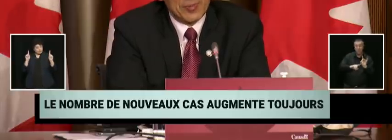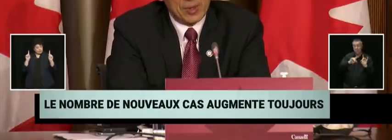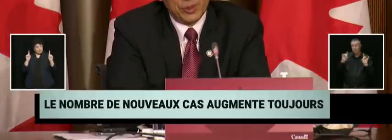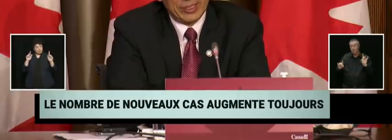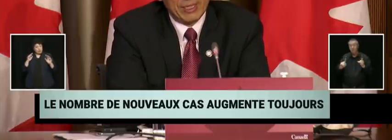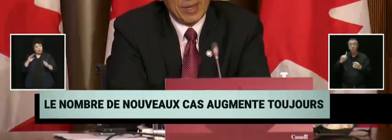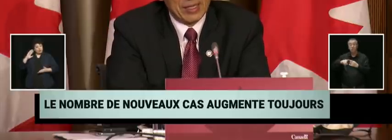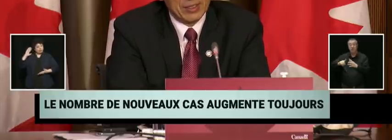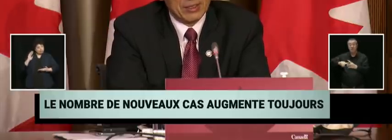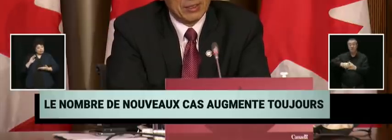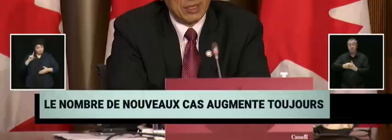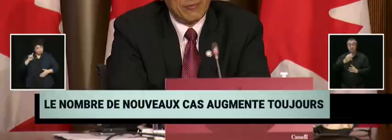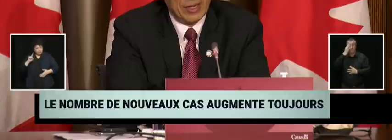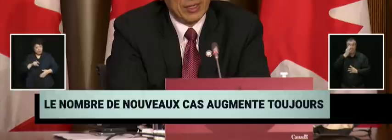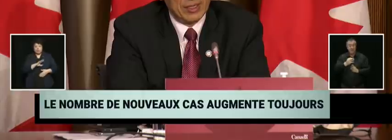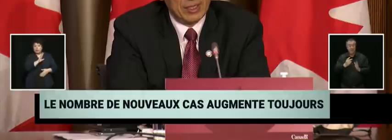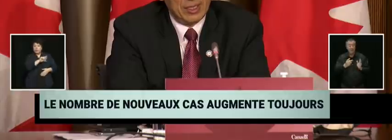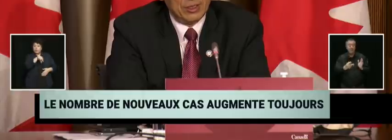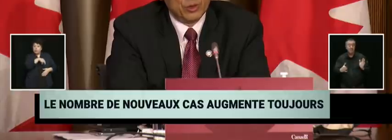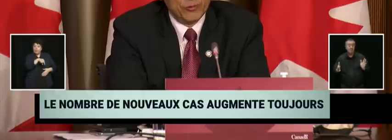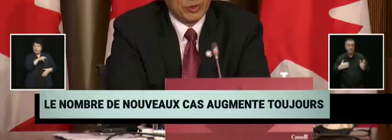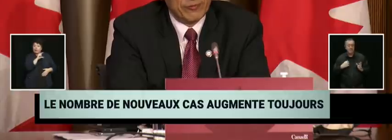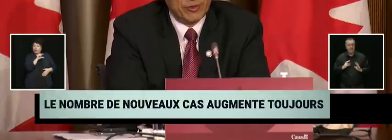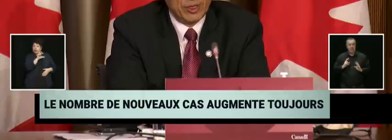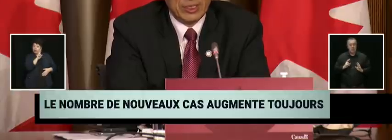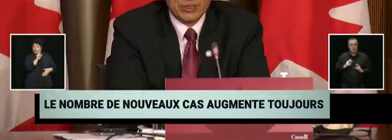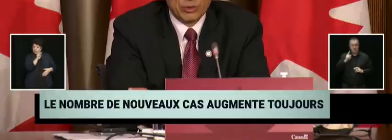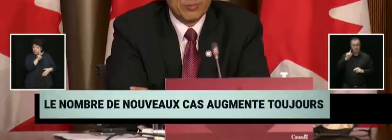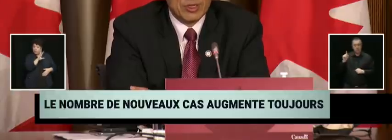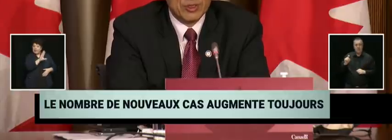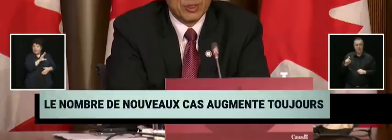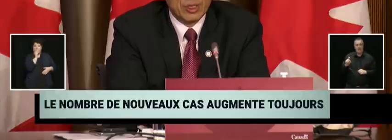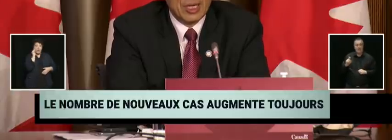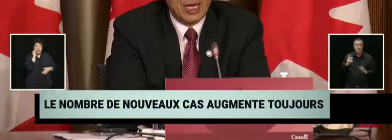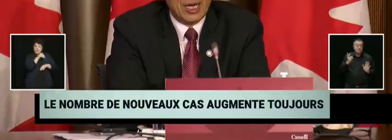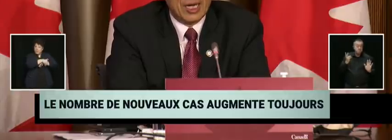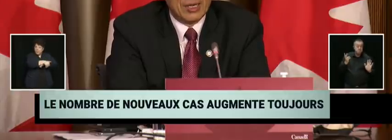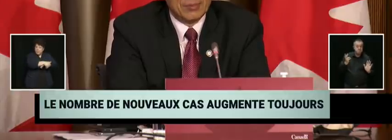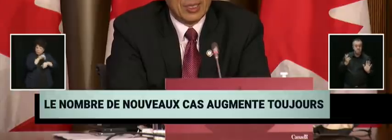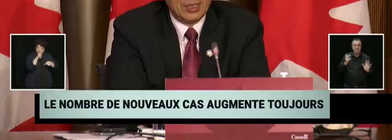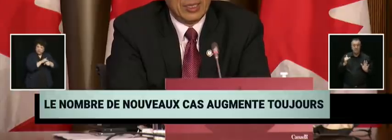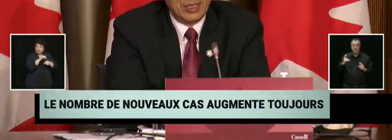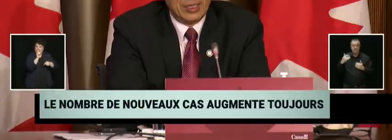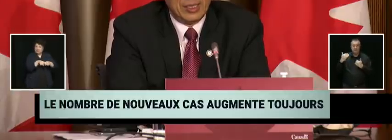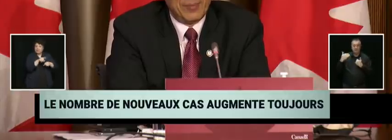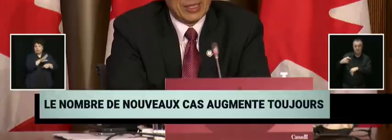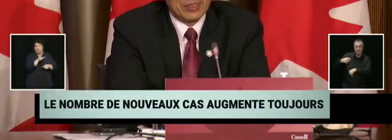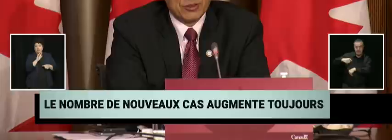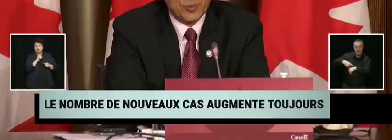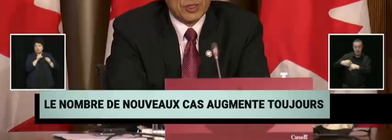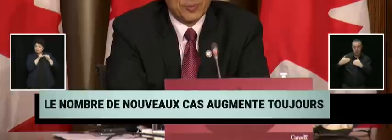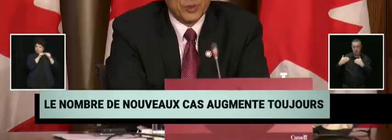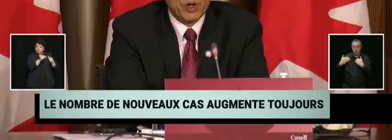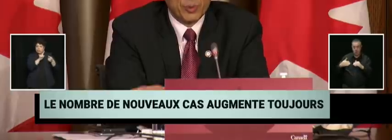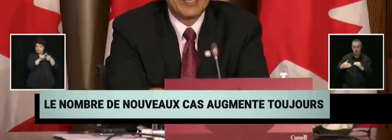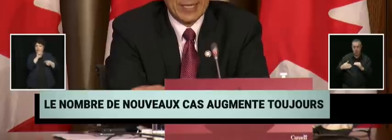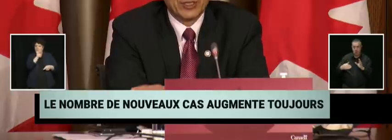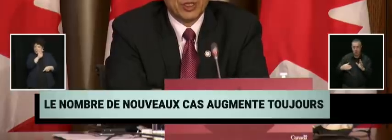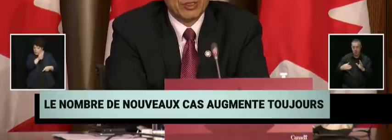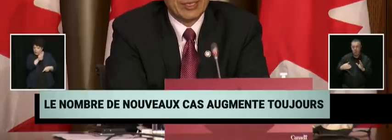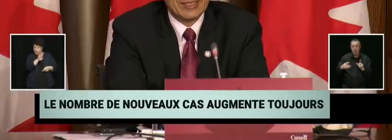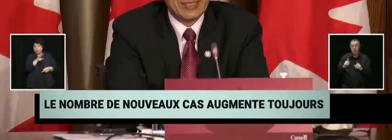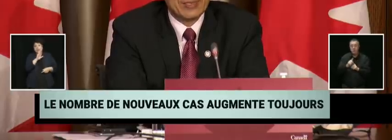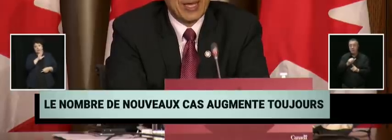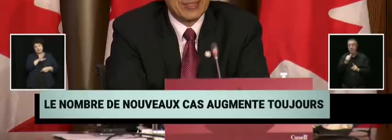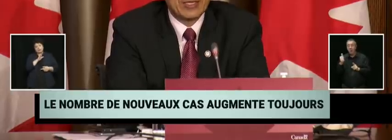on espère pour le Québec qu'avec le couvre-feu et les autres mesures, les personnes, je pense, prennent au